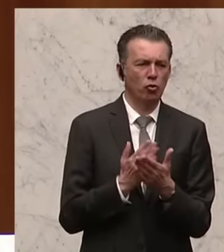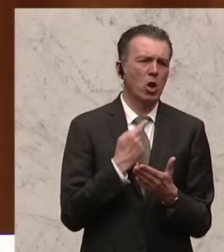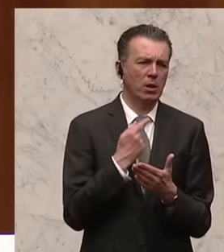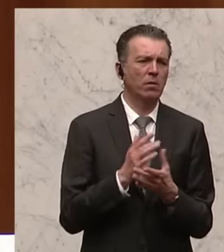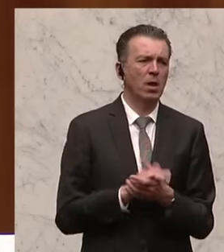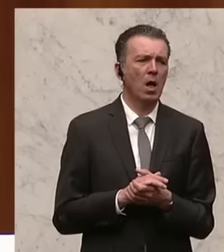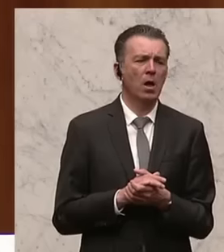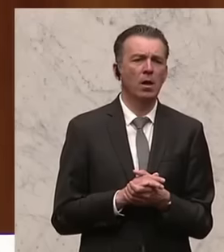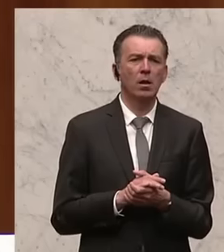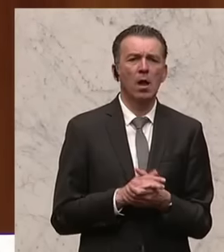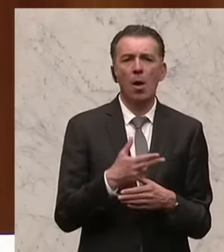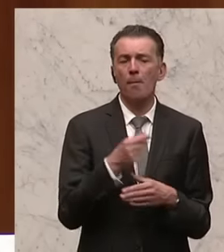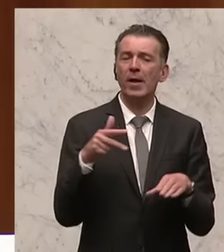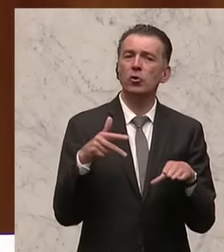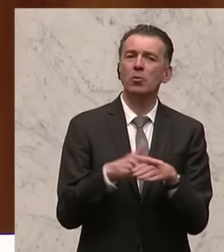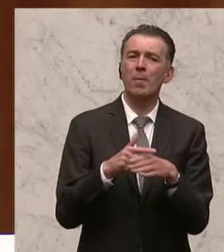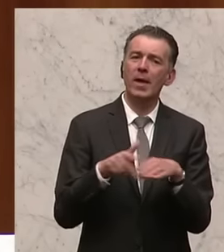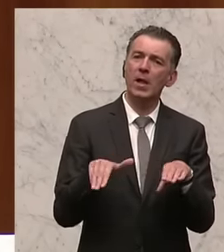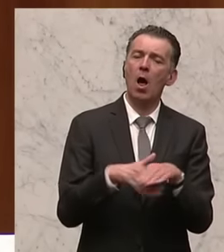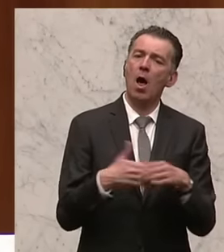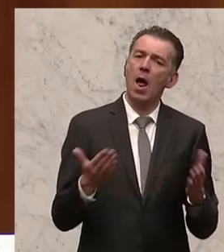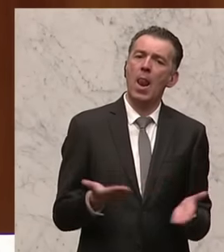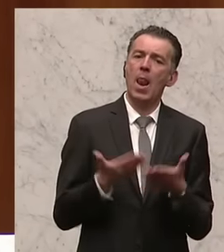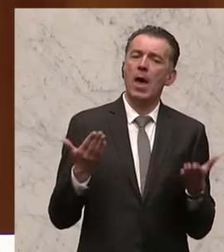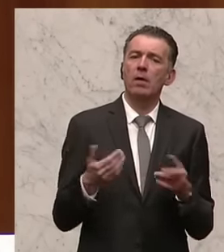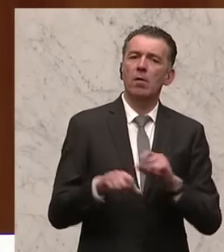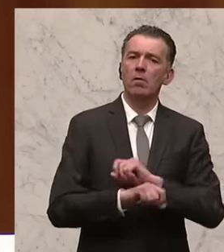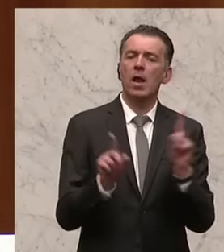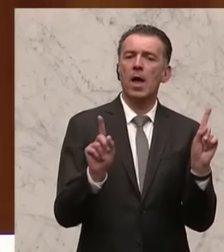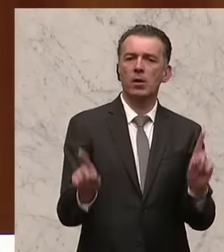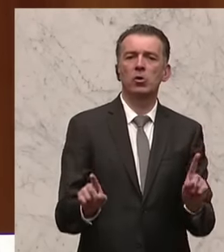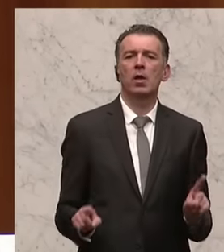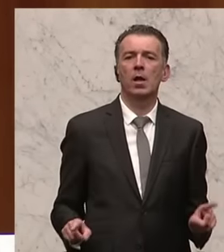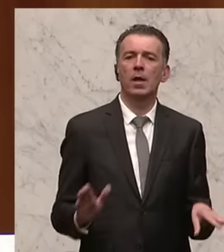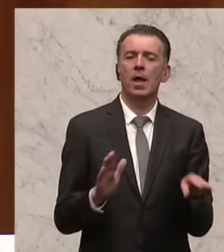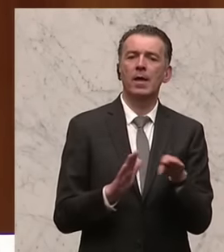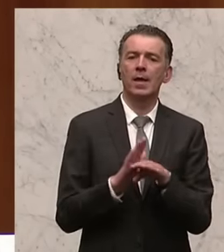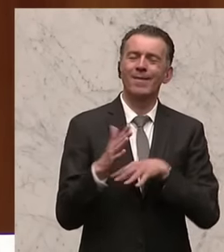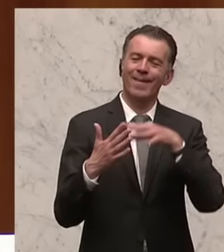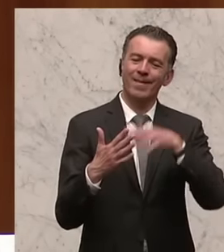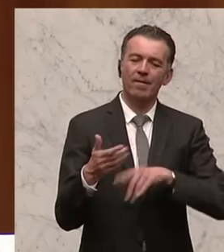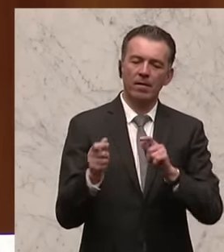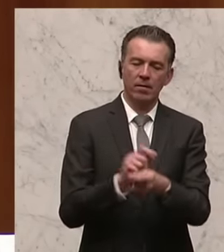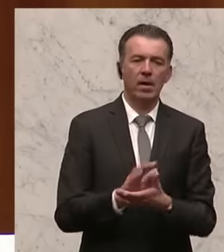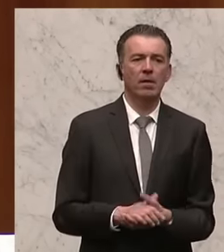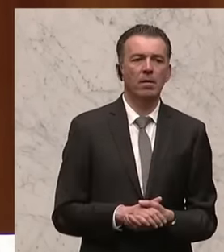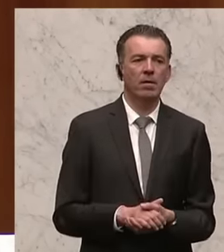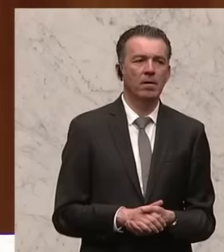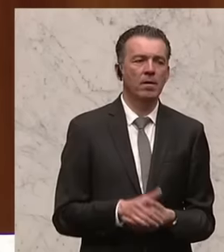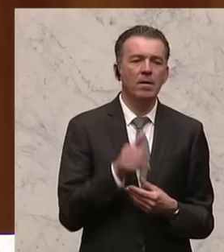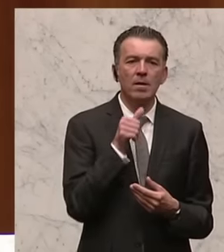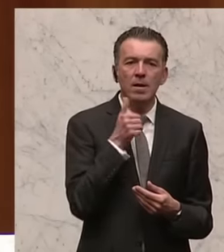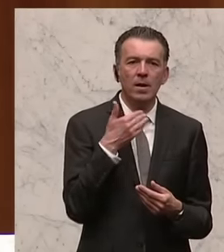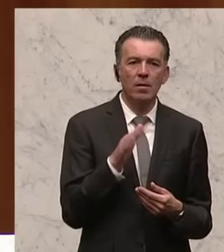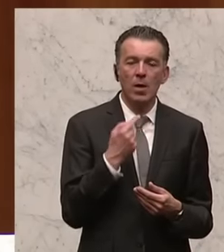genannt worden, die Aufnahme von Menschen mit Behinderung erleichtern und klarstellen. Wir haben den Gesetzestext dahingehend geändert, dass wir nicht